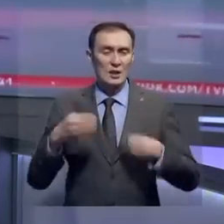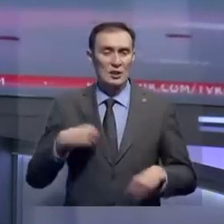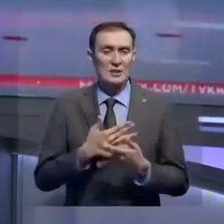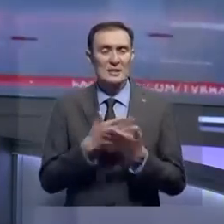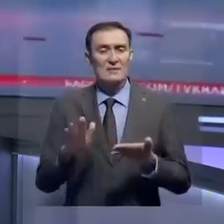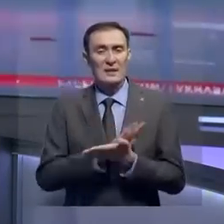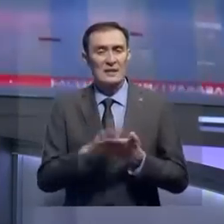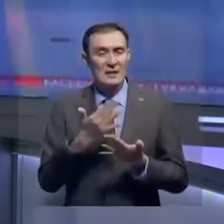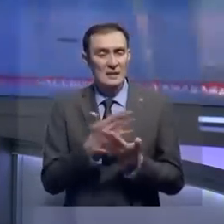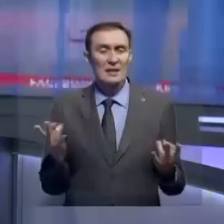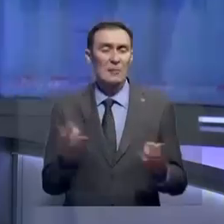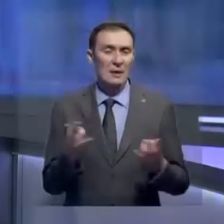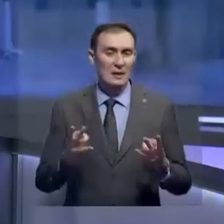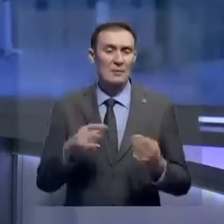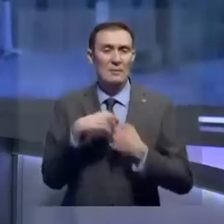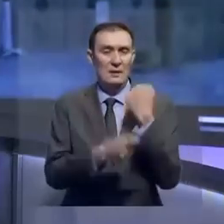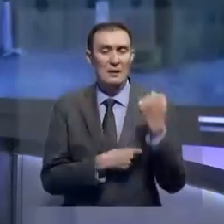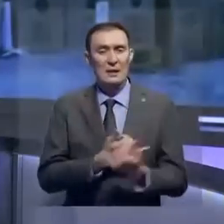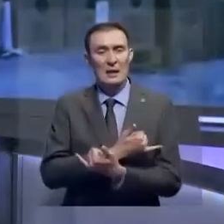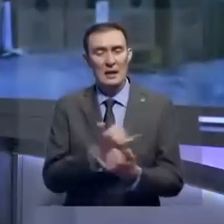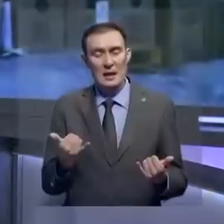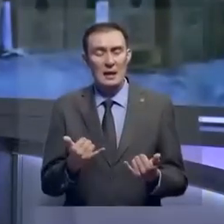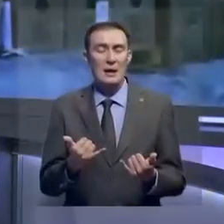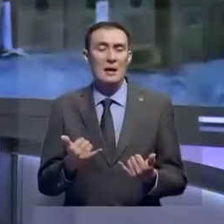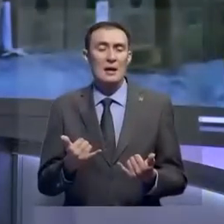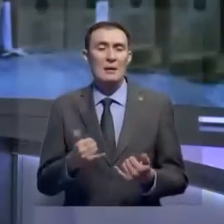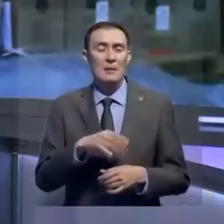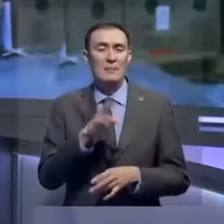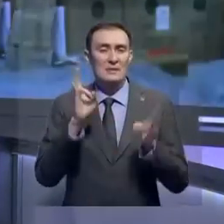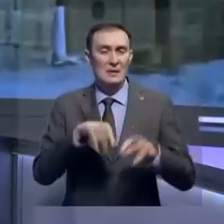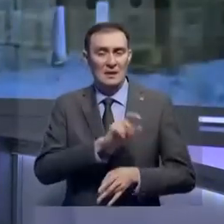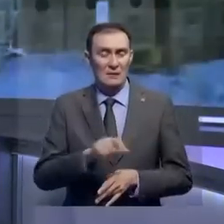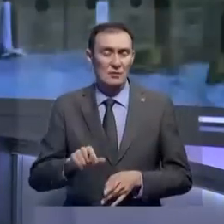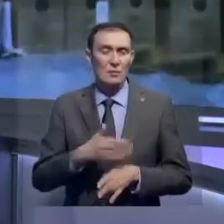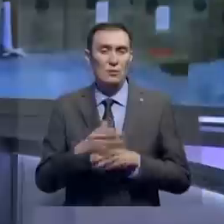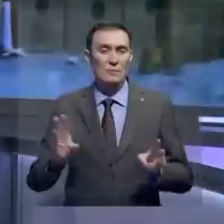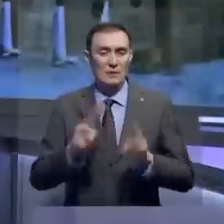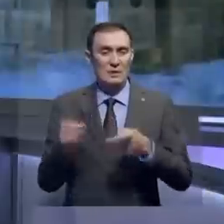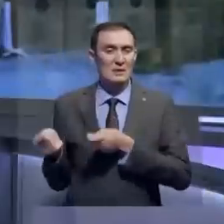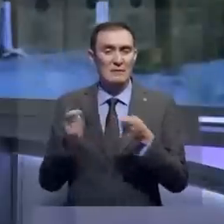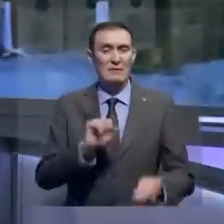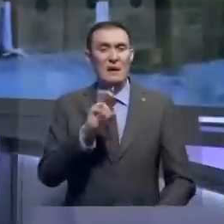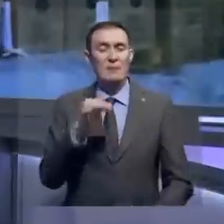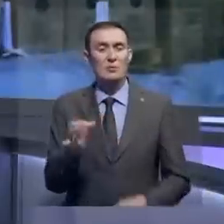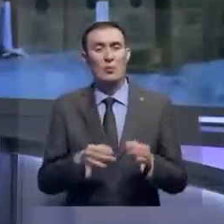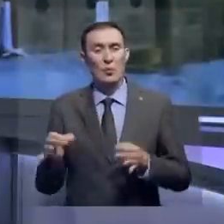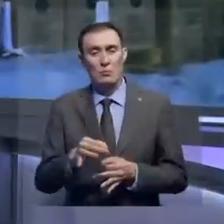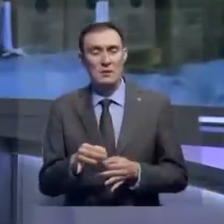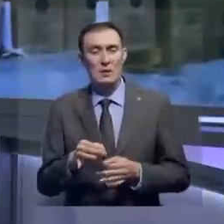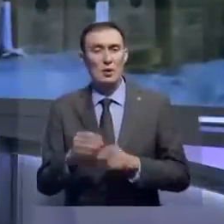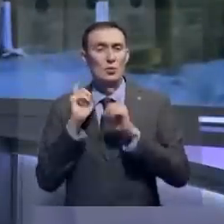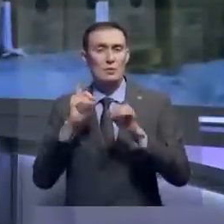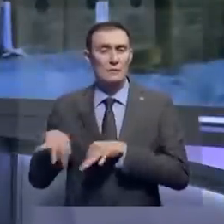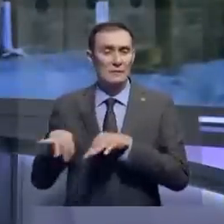средства гигиены все самое необходимое для пострадавших от пожара и ликвидаторов стихийного бедствия доставляет в абайскую область авто